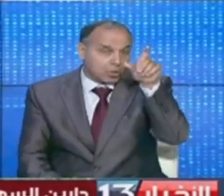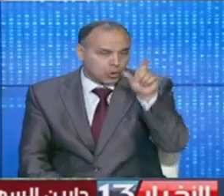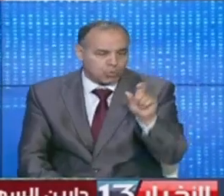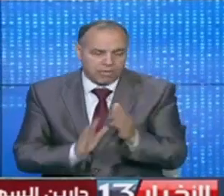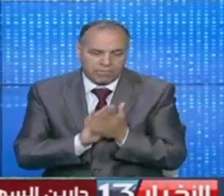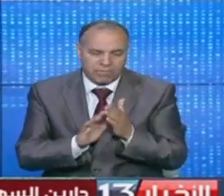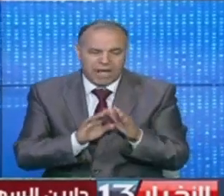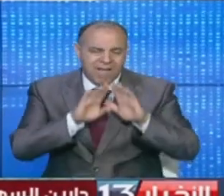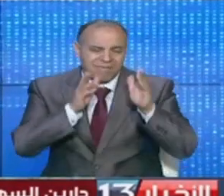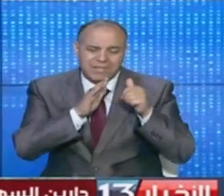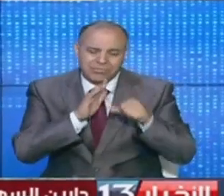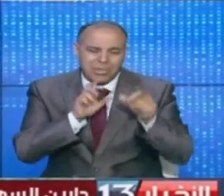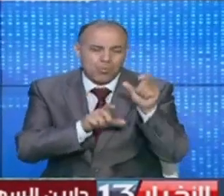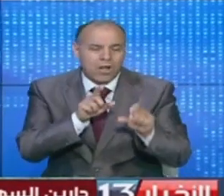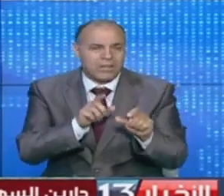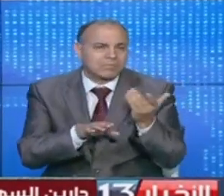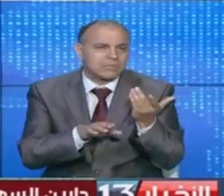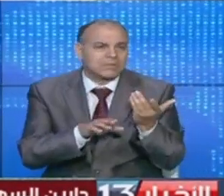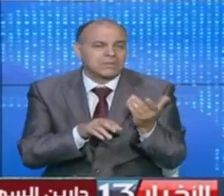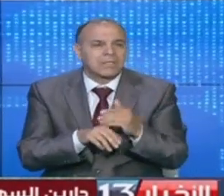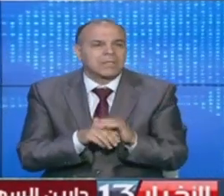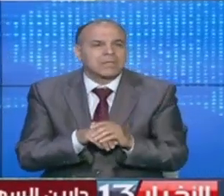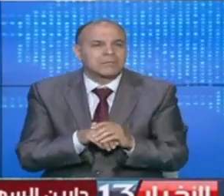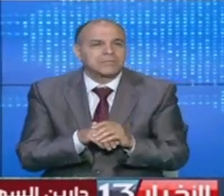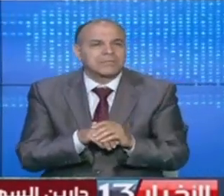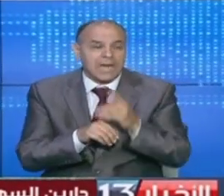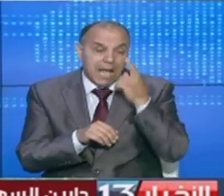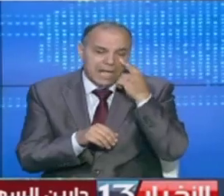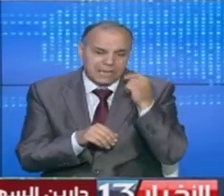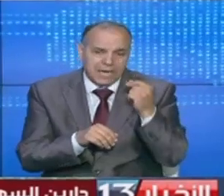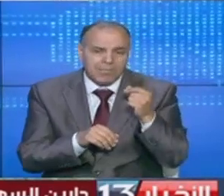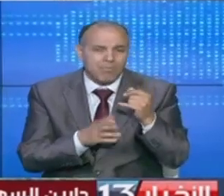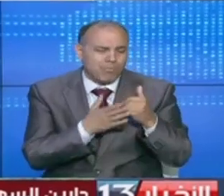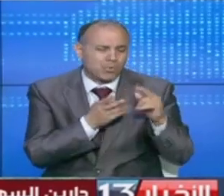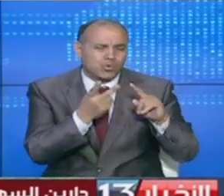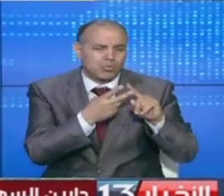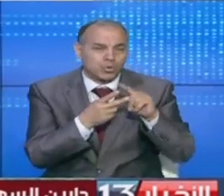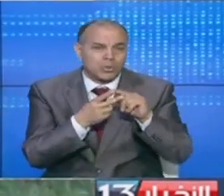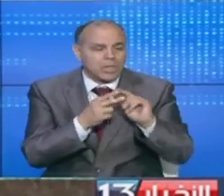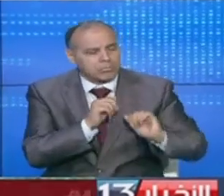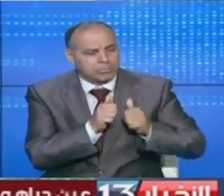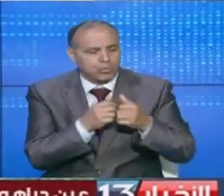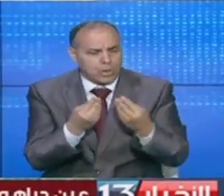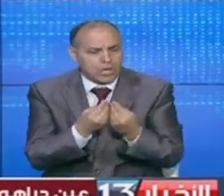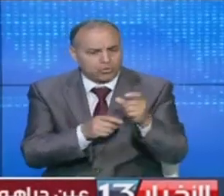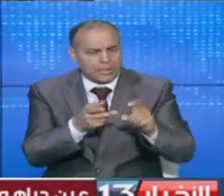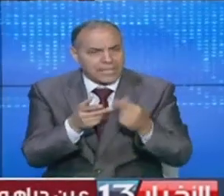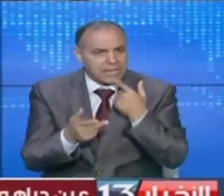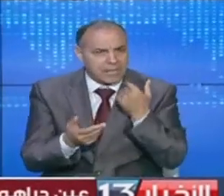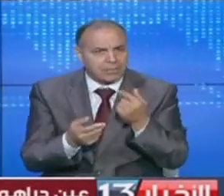الحجر الساحل واثنين الموضوعين على ازمه اه عن دراهم وبين كثير كانت الاحاطه بيهم